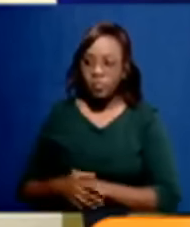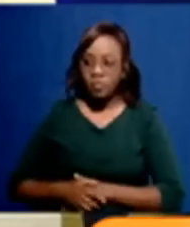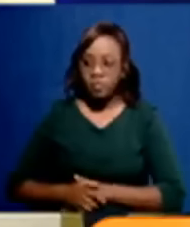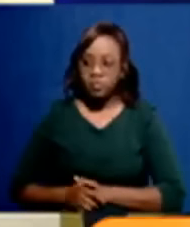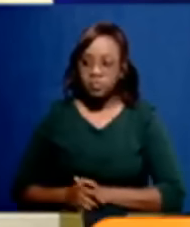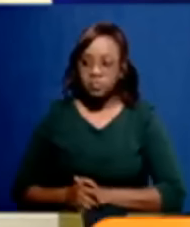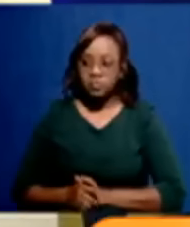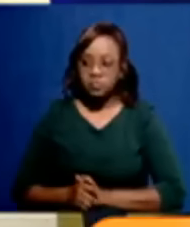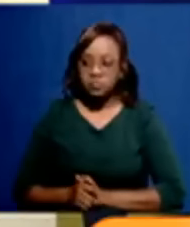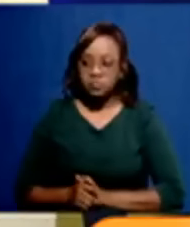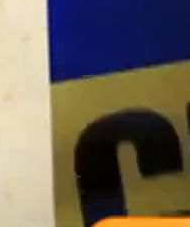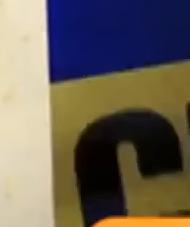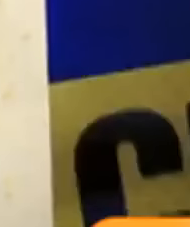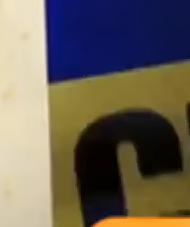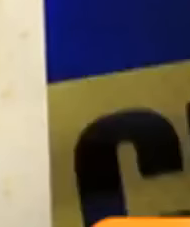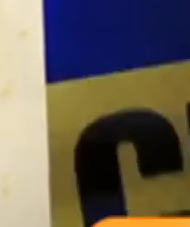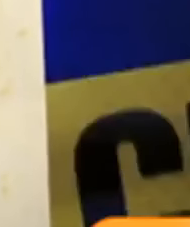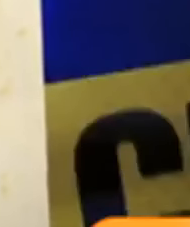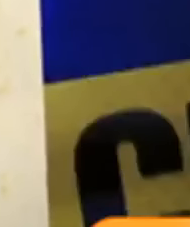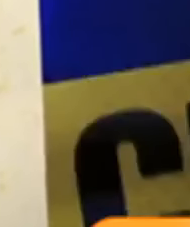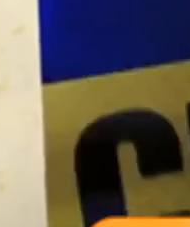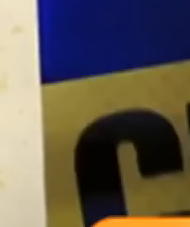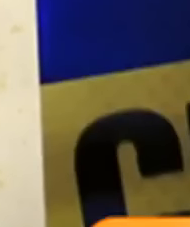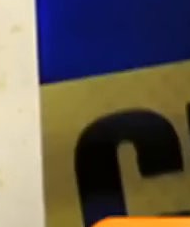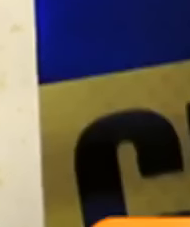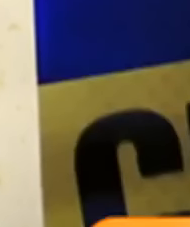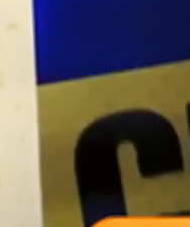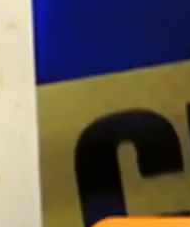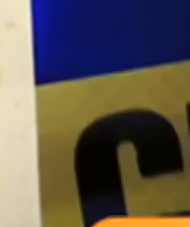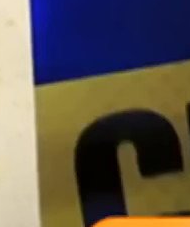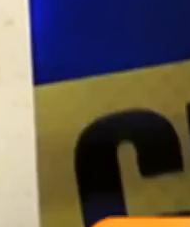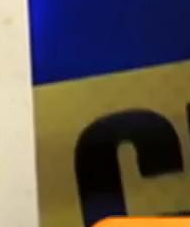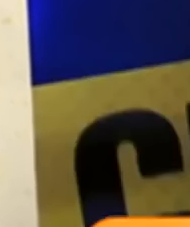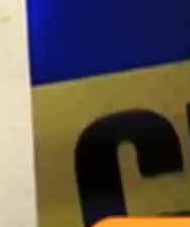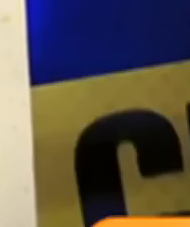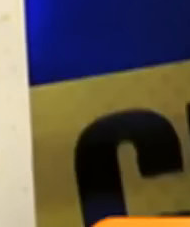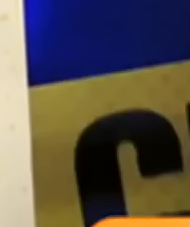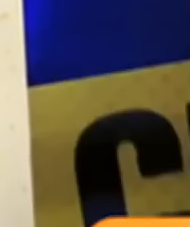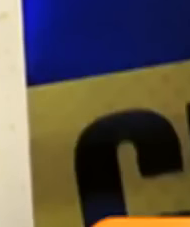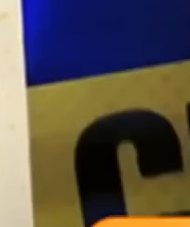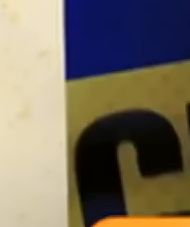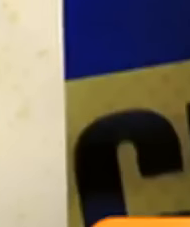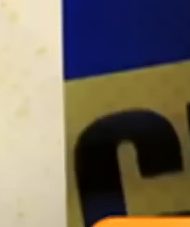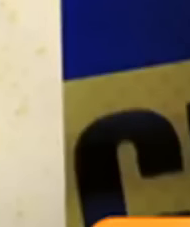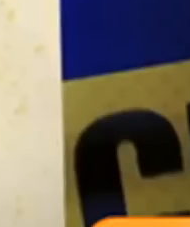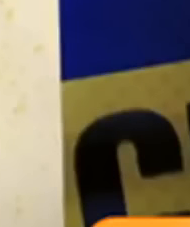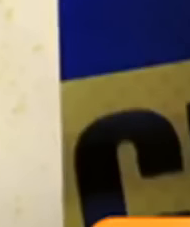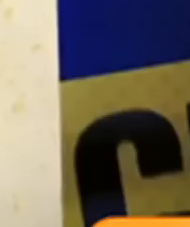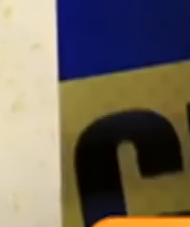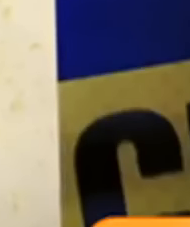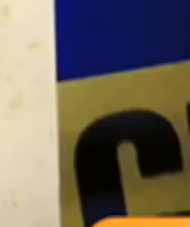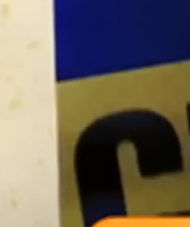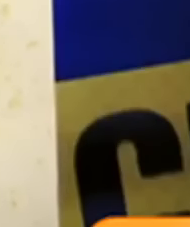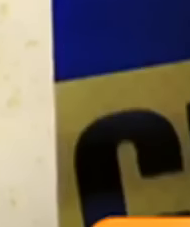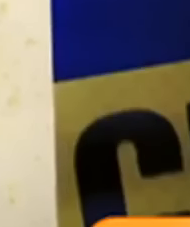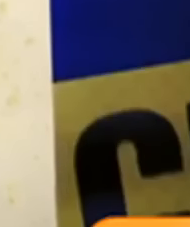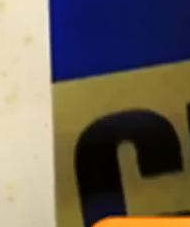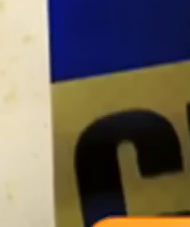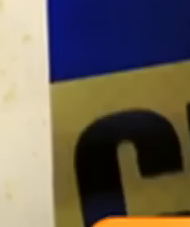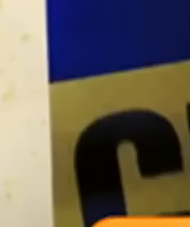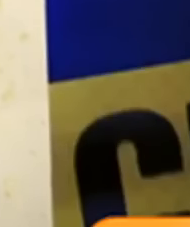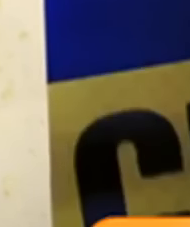mabavu, Collins Omondi na Boru Otieno Olo, ambao waliwekwa rumande kwa kosa la wizi, Peter Otieno na Charles Ocheng